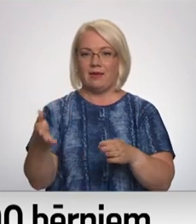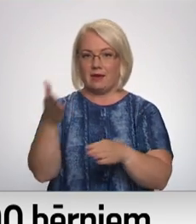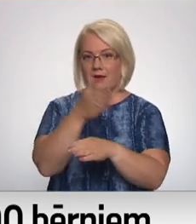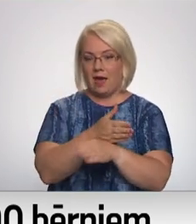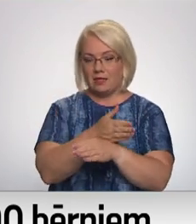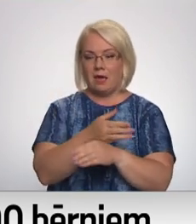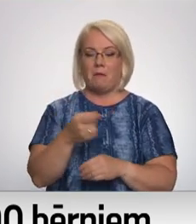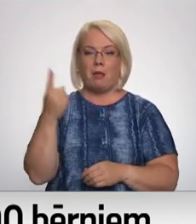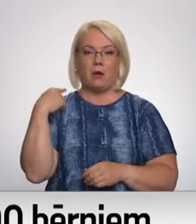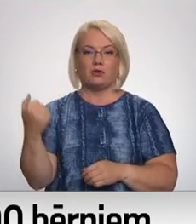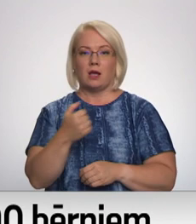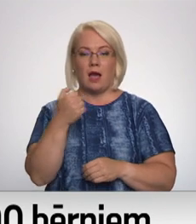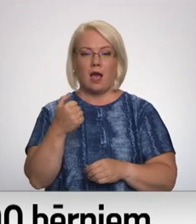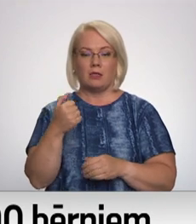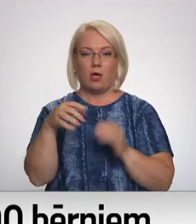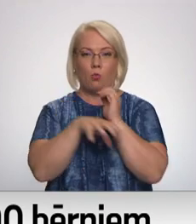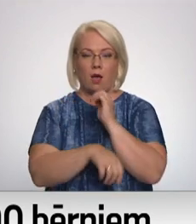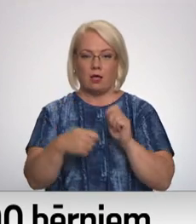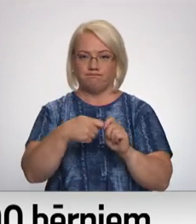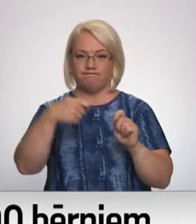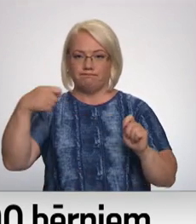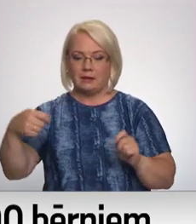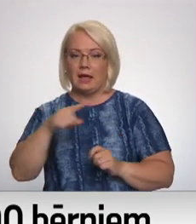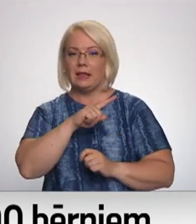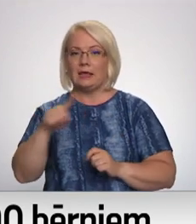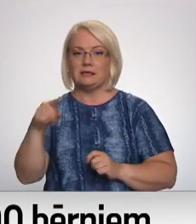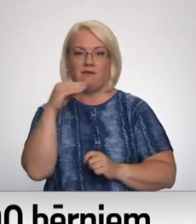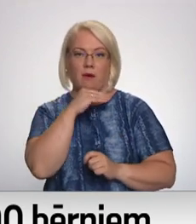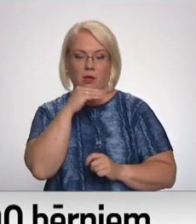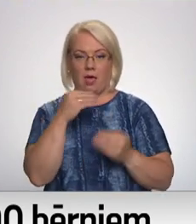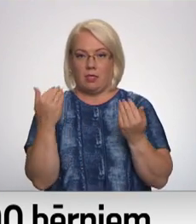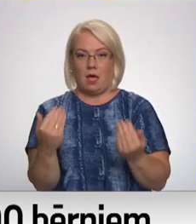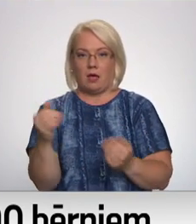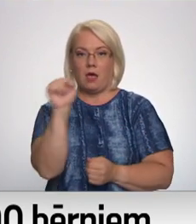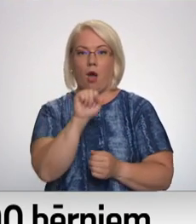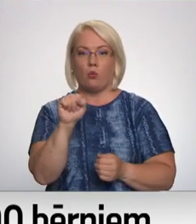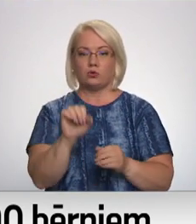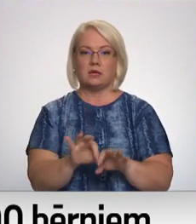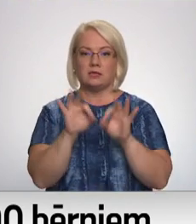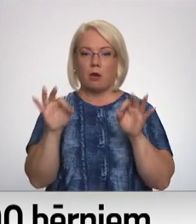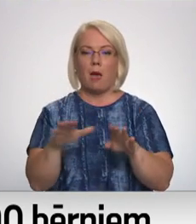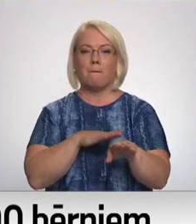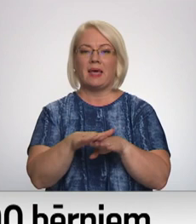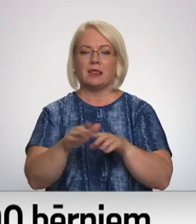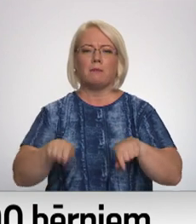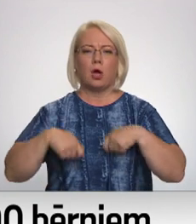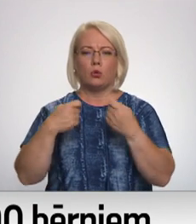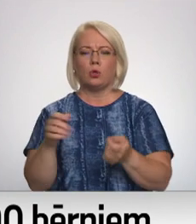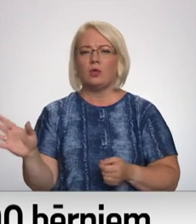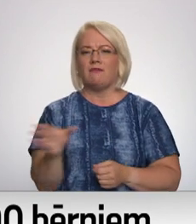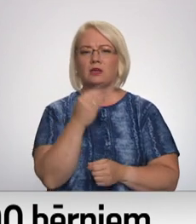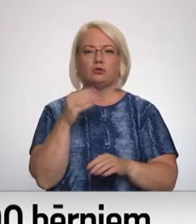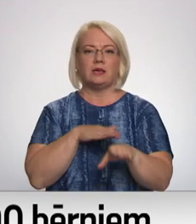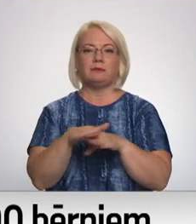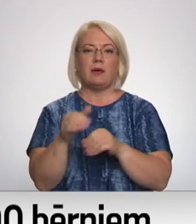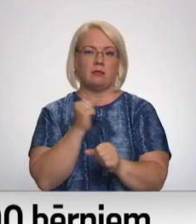darbu pabeigšanu pagarināts līdz šā gada februārim, lai tagad augusta sākumā varētu pilnībā nodot visus izpildītos